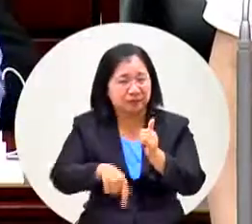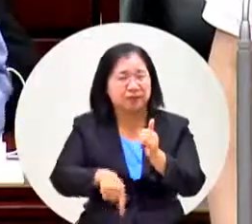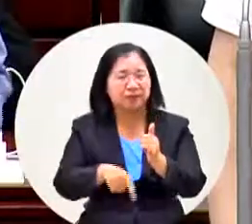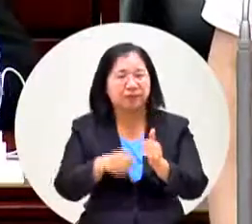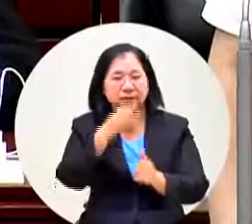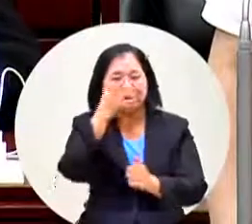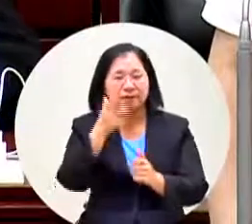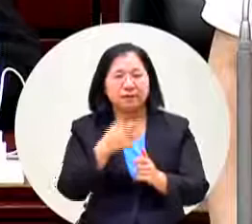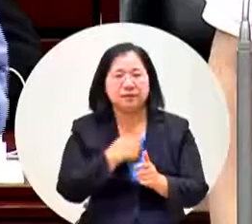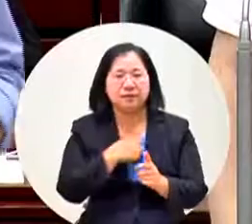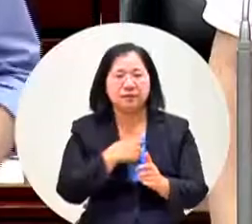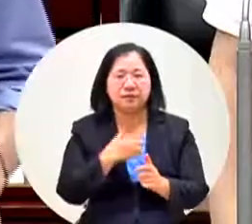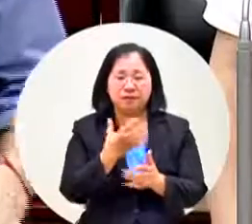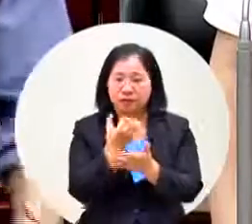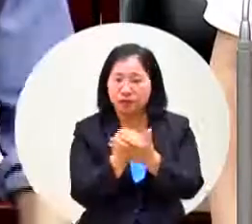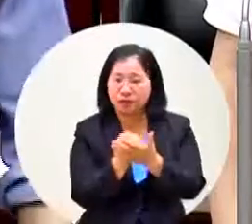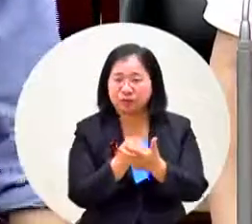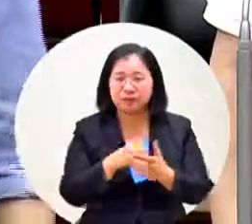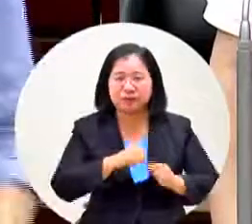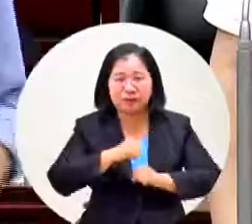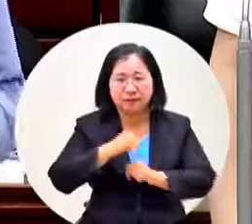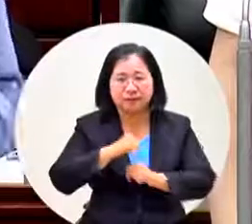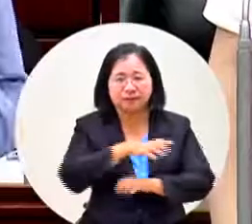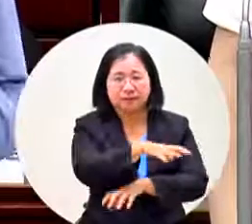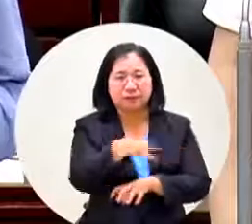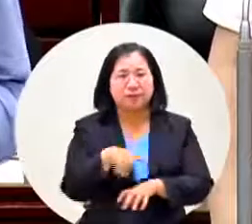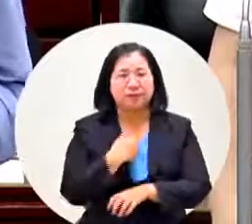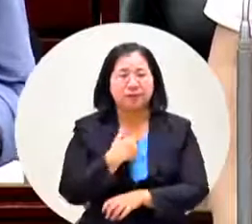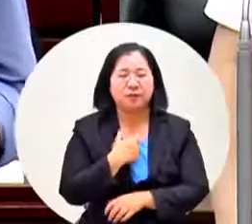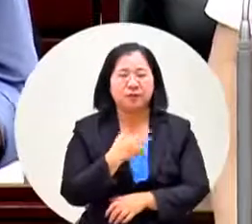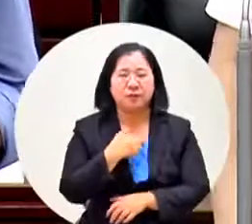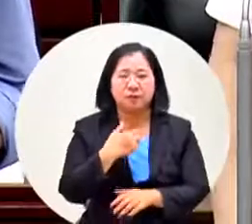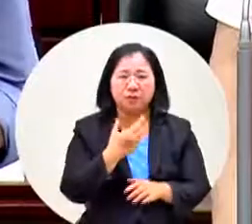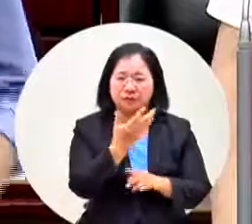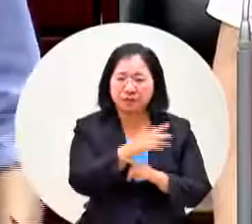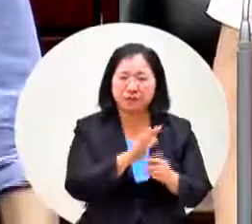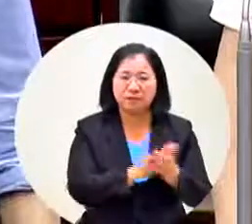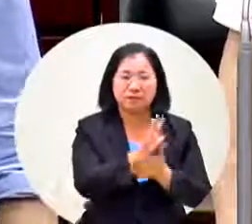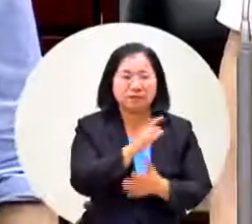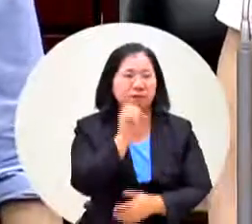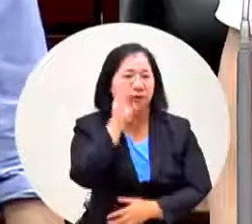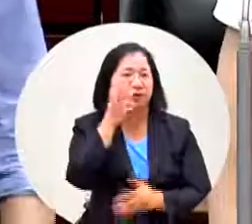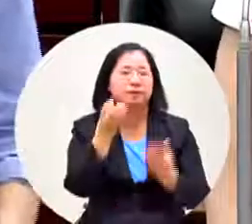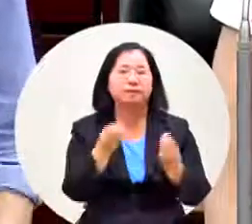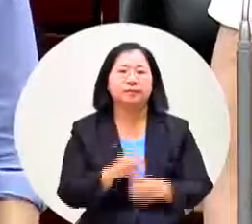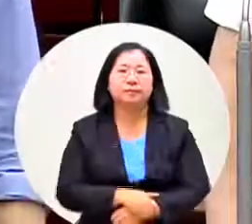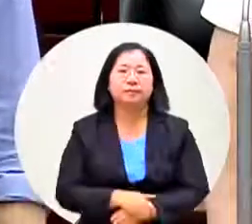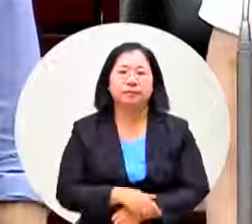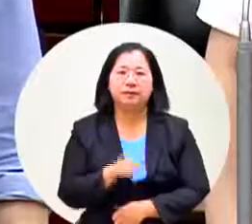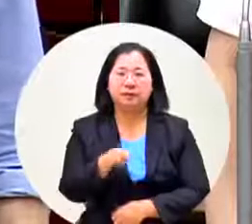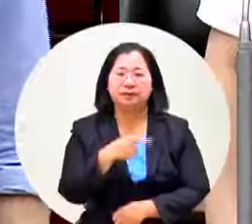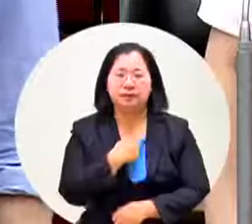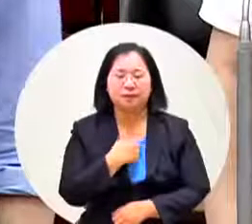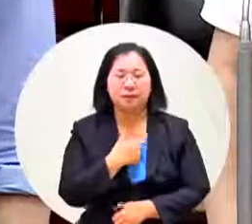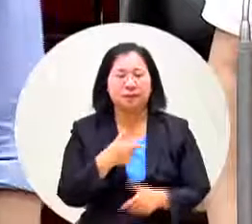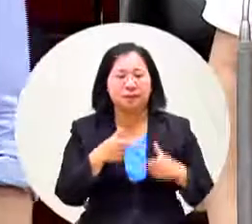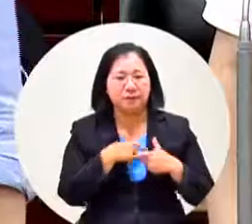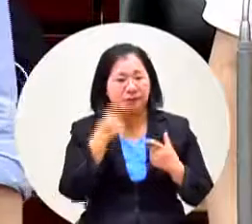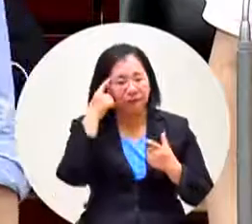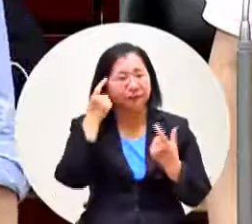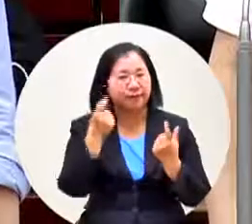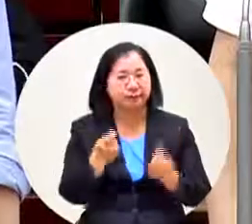个良好的竞争环境，我们离开这个世界将会是不光荣的。”这句话讲得深厚我